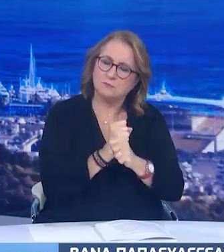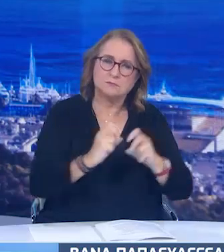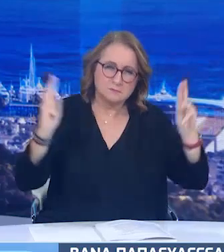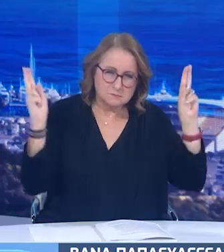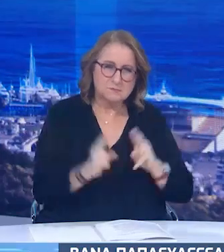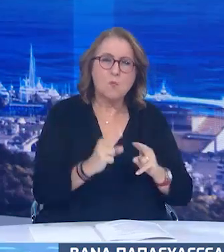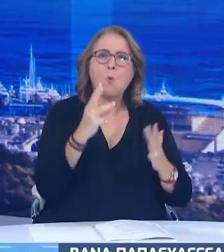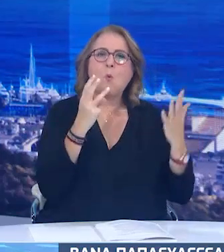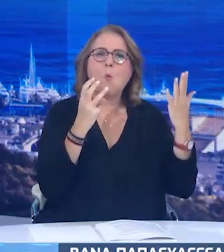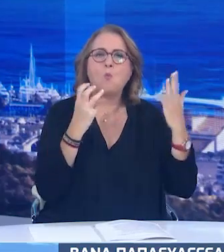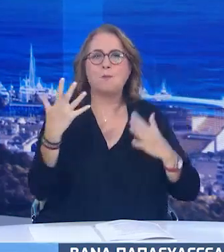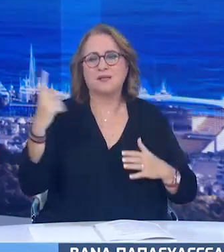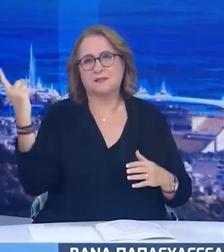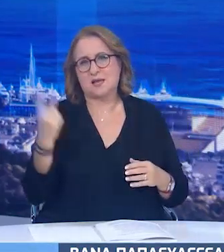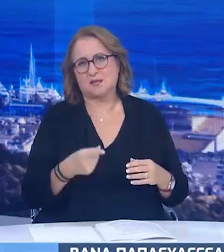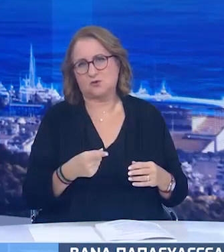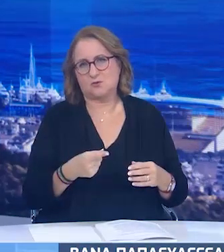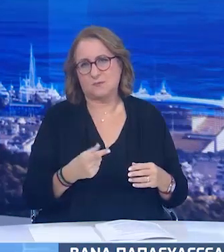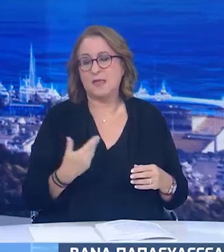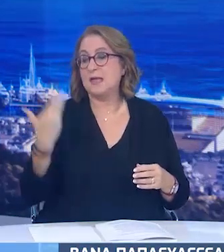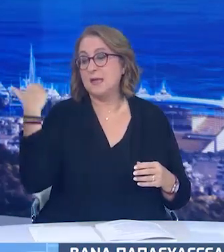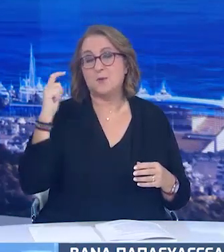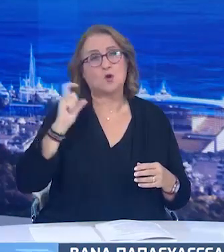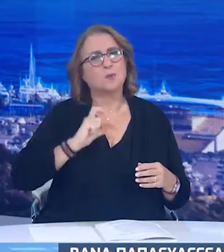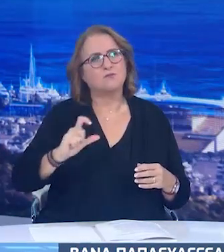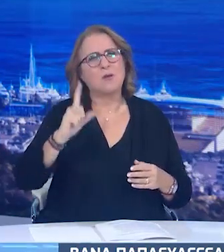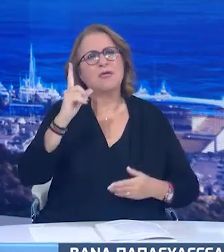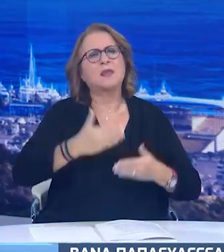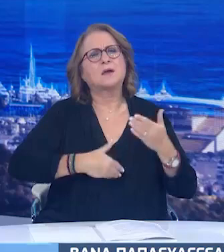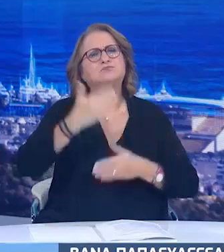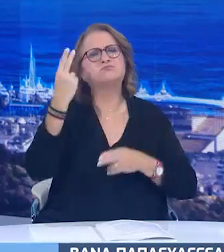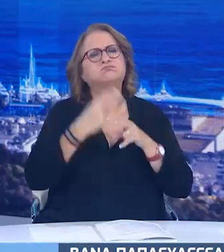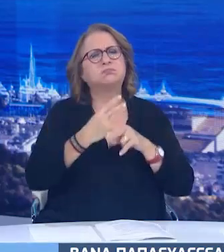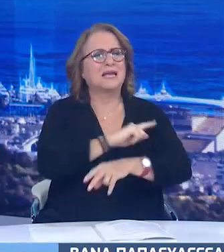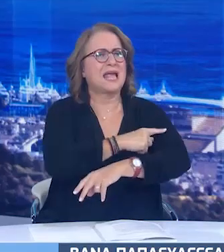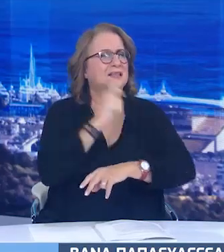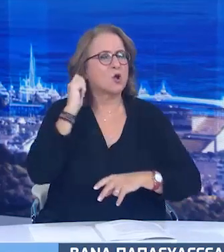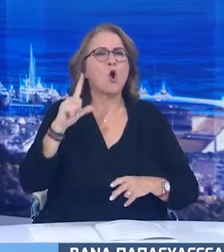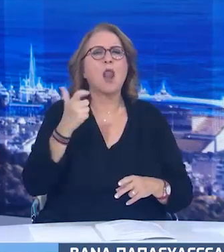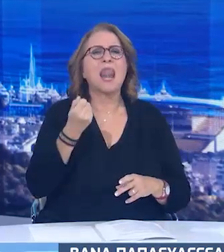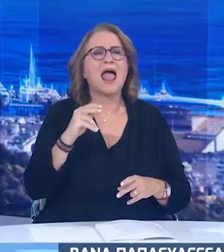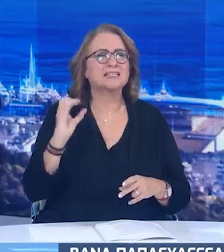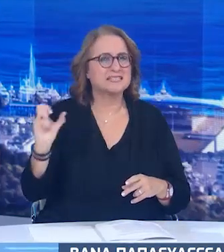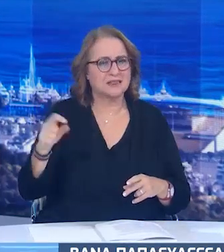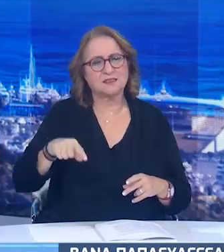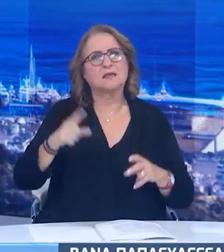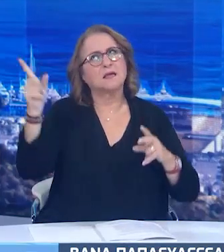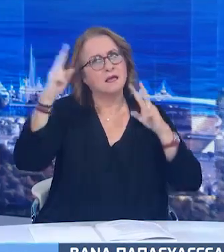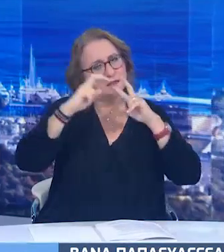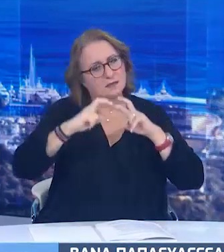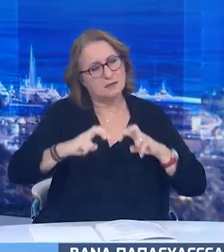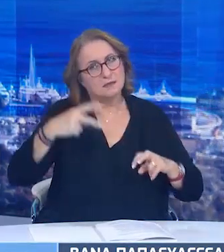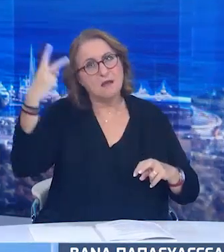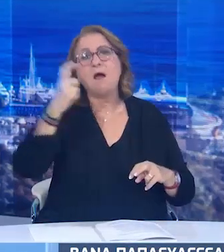Μόλις την προηγούμενη εβδομάδα δημοσιεύτηκε στο Lancet μια νέα, μεγάλη, αξιόπιστη και προοπτική μελέτη από το Ηνωμένο Βασίλειο, πάλι